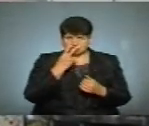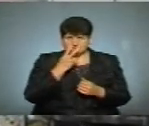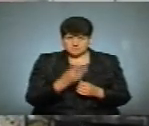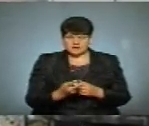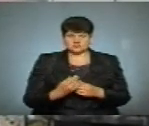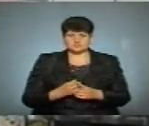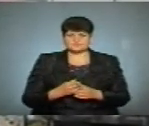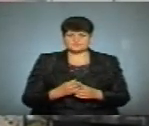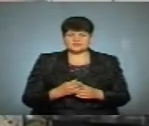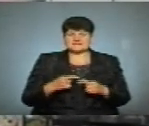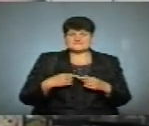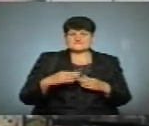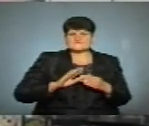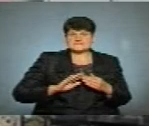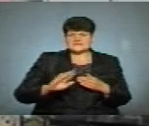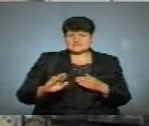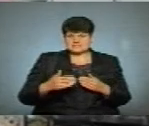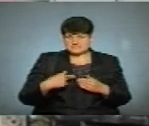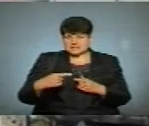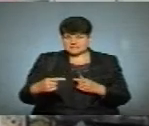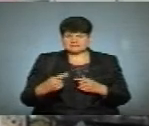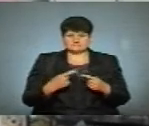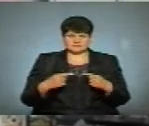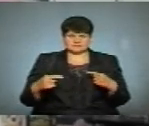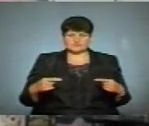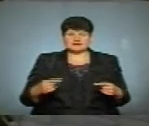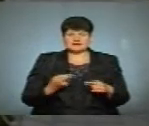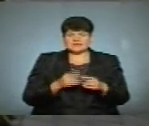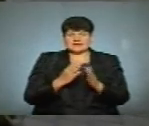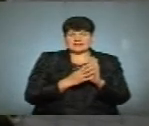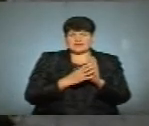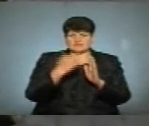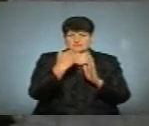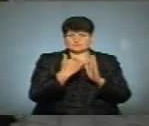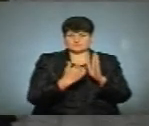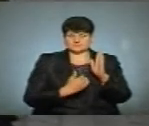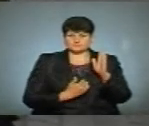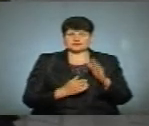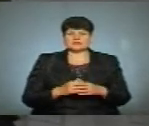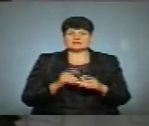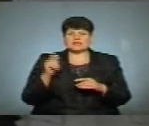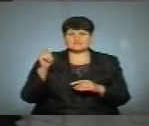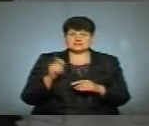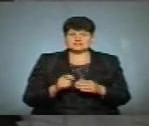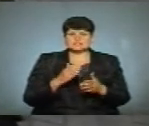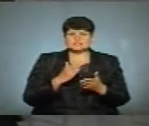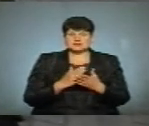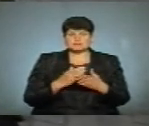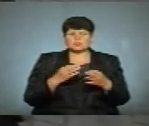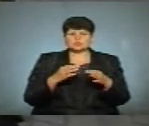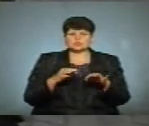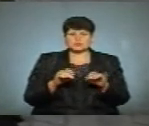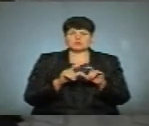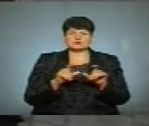покупцями, відстані, санітарні розриви. Тобто всі ці там є 9 постанов. На в'їздах до ринків встановлені пропускні пости,